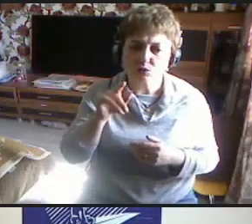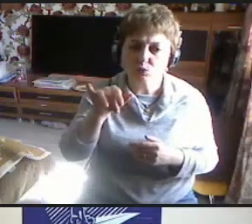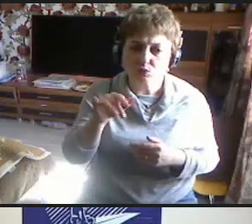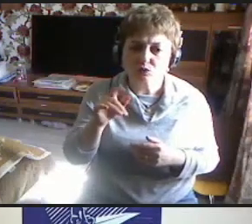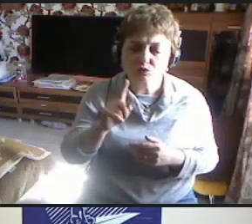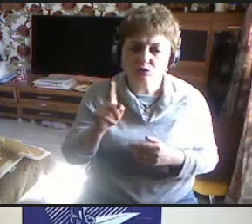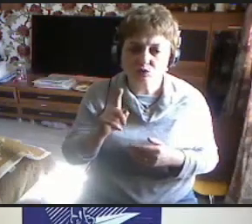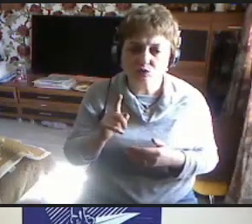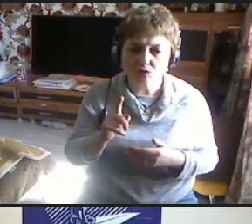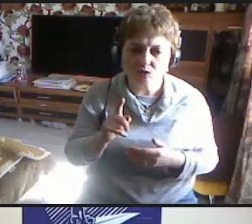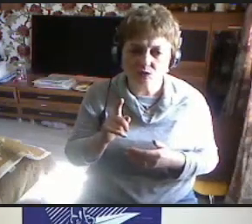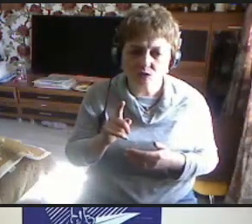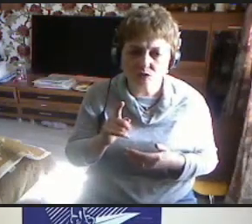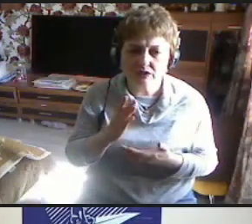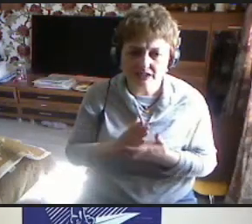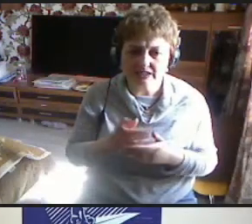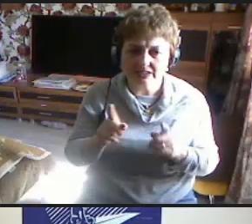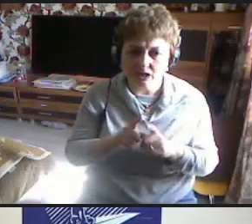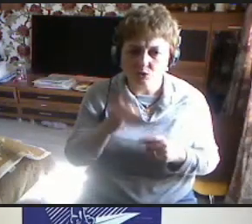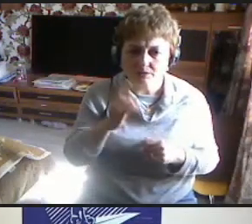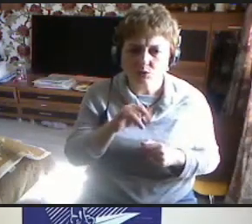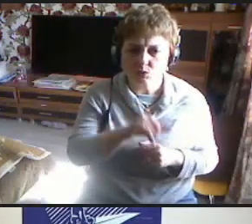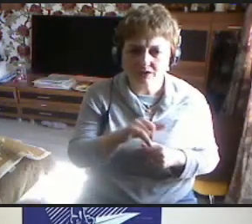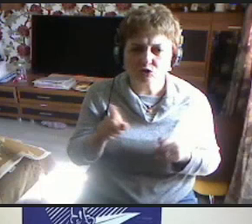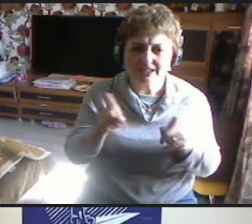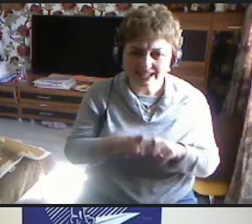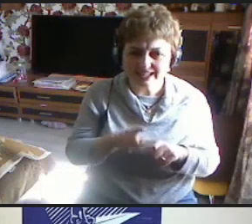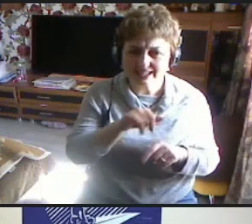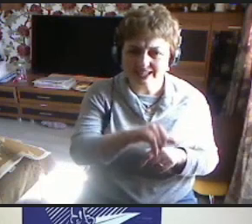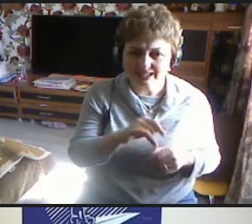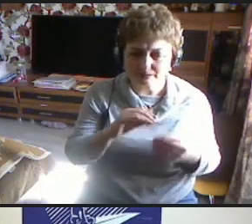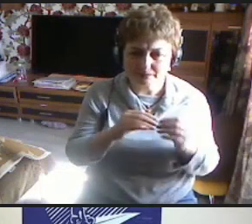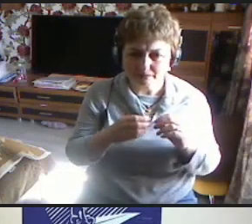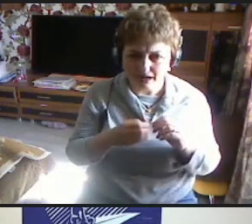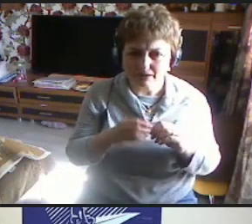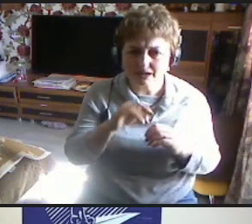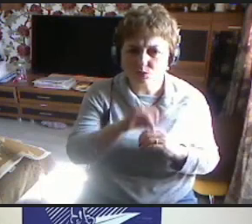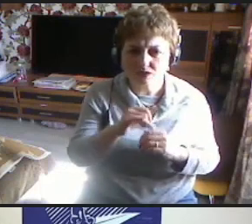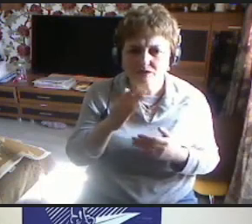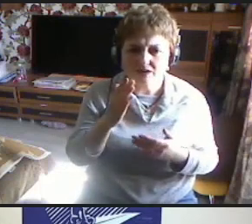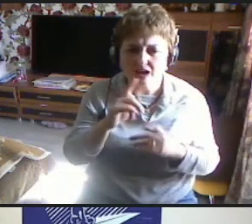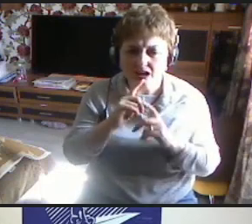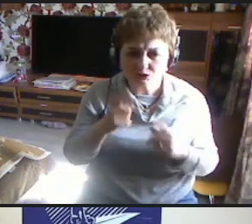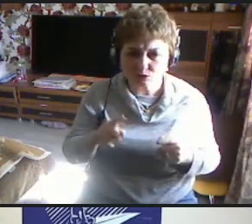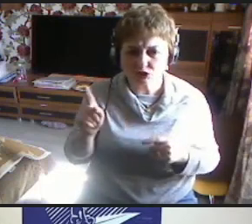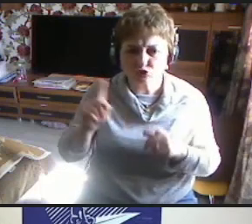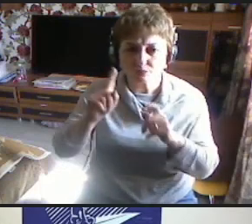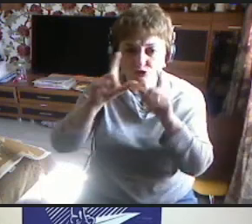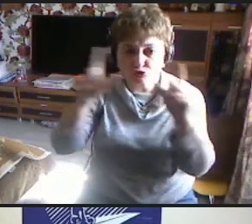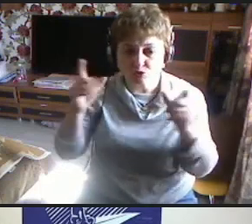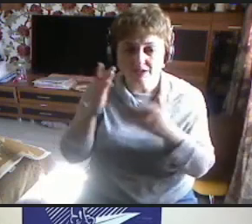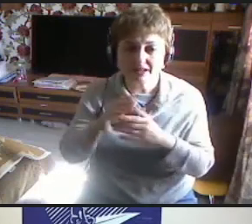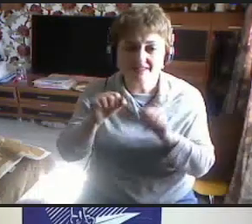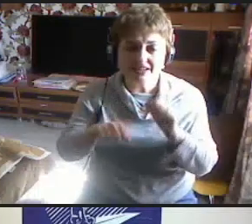такой ребенок, у него вот такие вот проблемы, у него такие особенности, и, соответственно, чтобы школа имела возможность заранее как-то